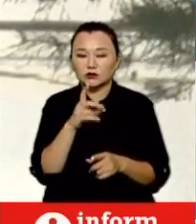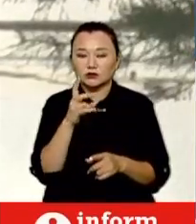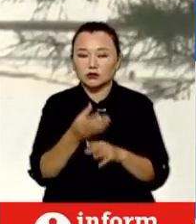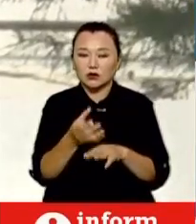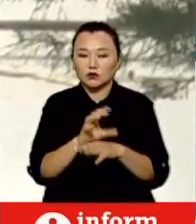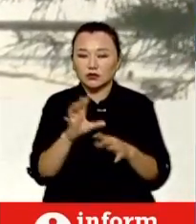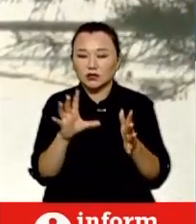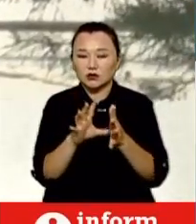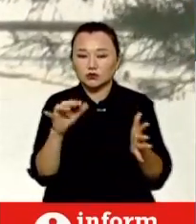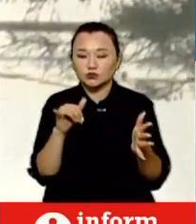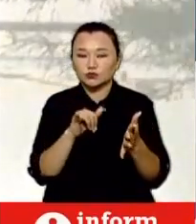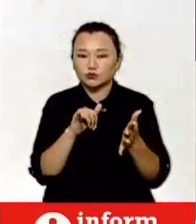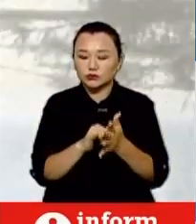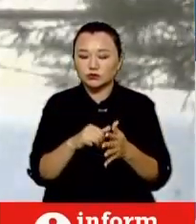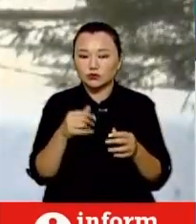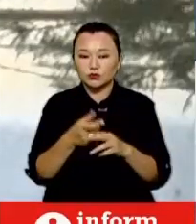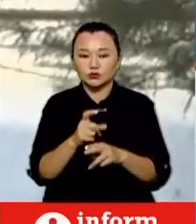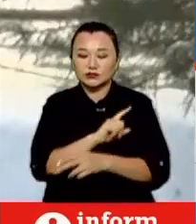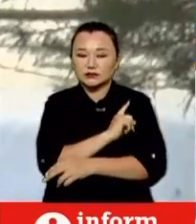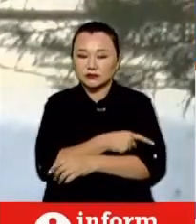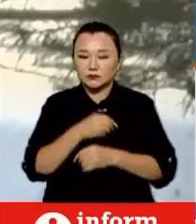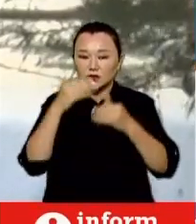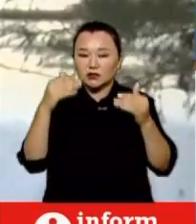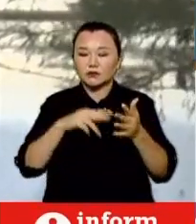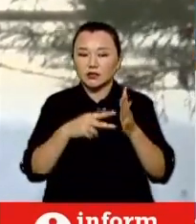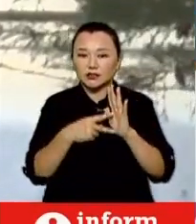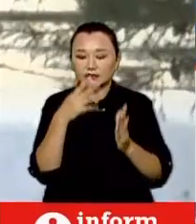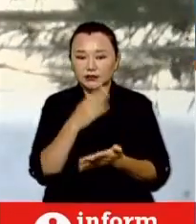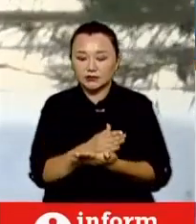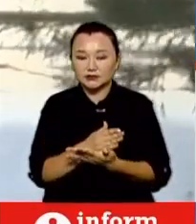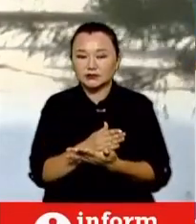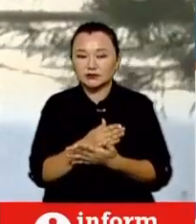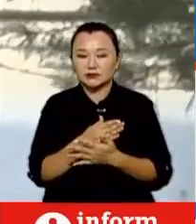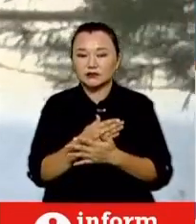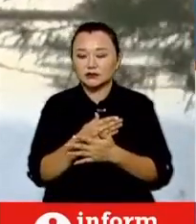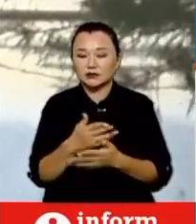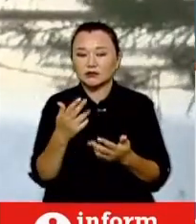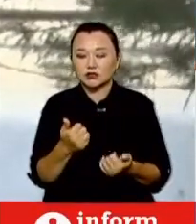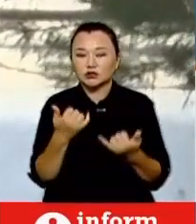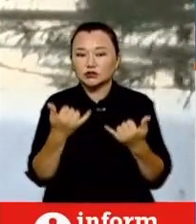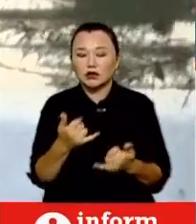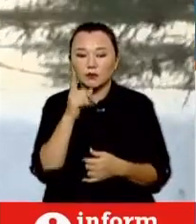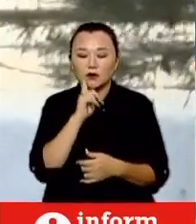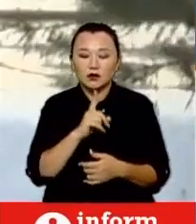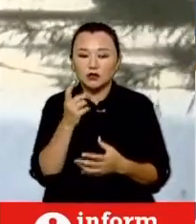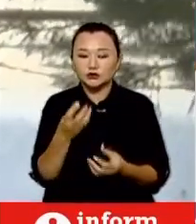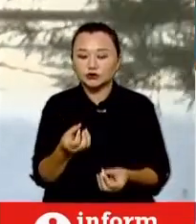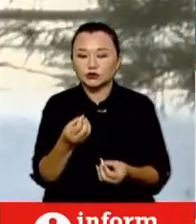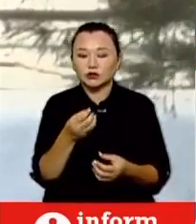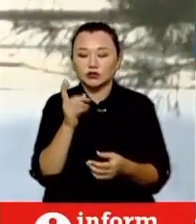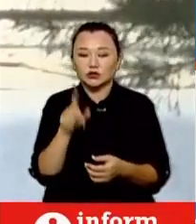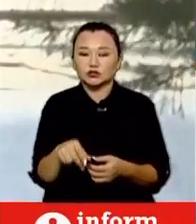на электроустановках очень сильно возросли. Планы есть, но... Сумм дат ничего нет. Да, сейчас пока еще вот